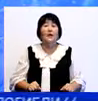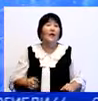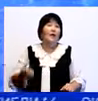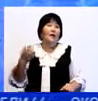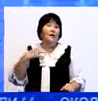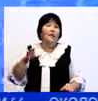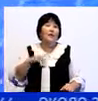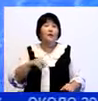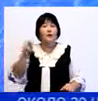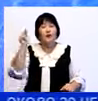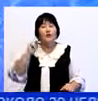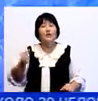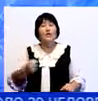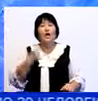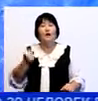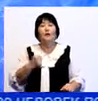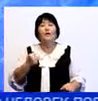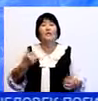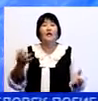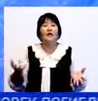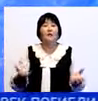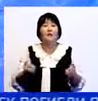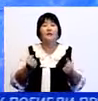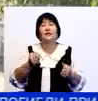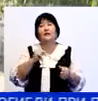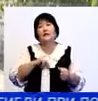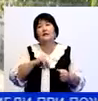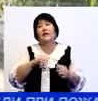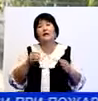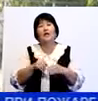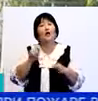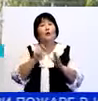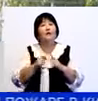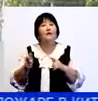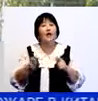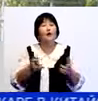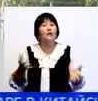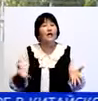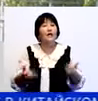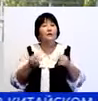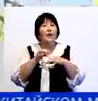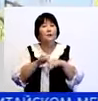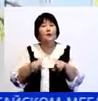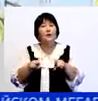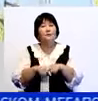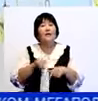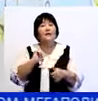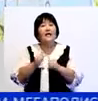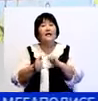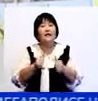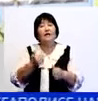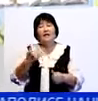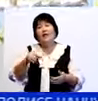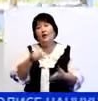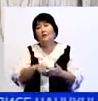В Кызылорде прошли учения бойцов оперативно-спасательного отряда. Проверка готовности спасателя проводилась в формате соревнований. В них